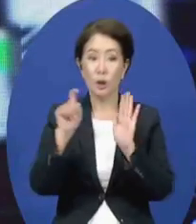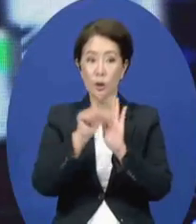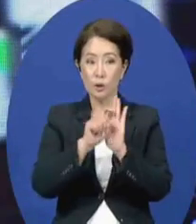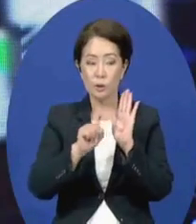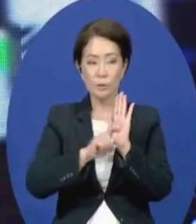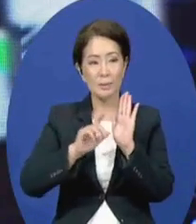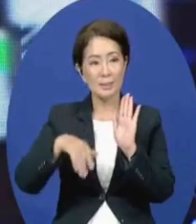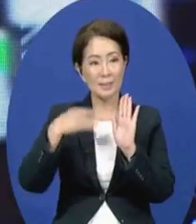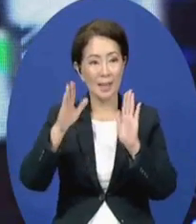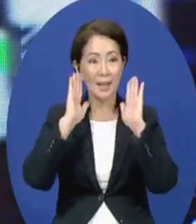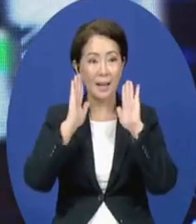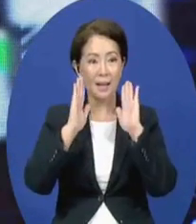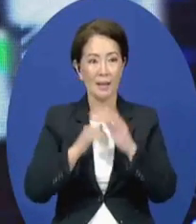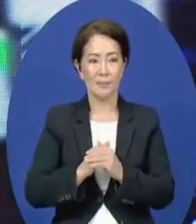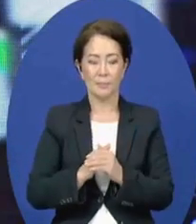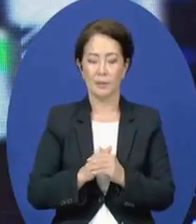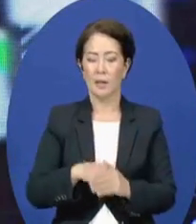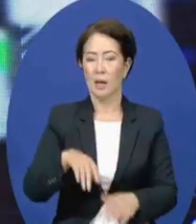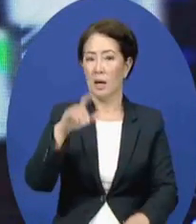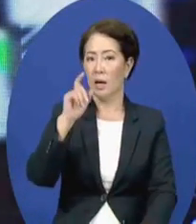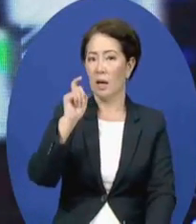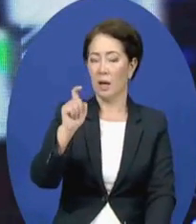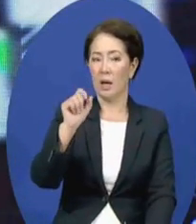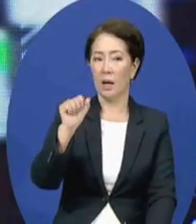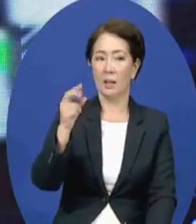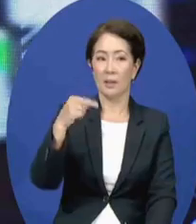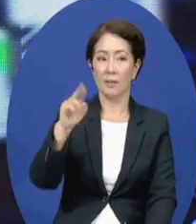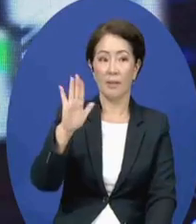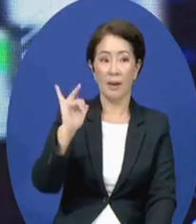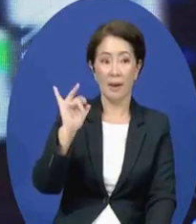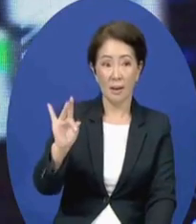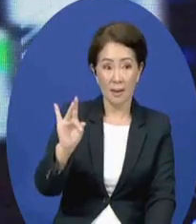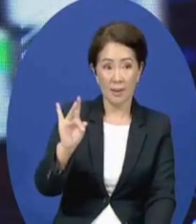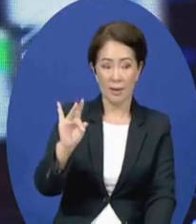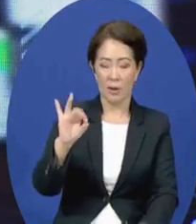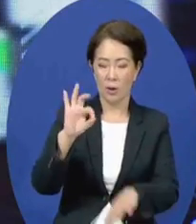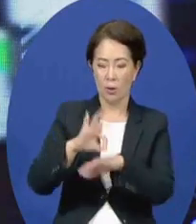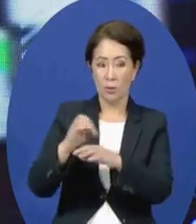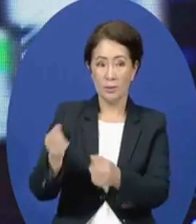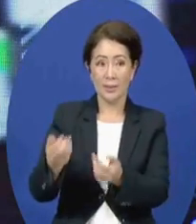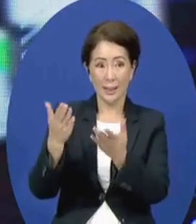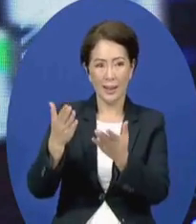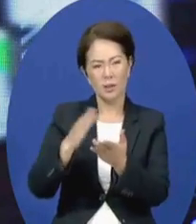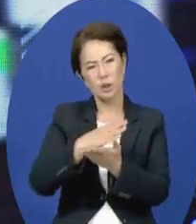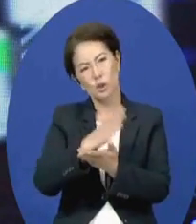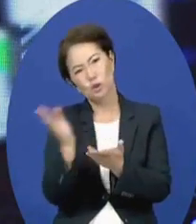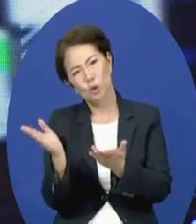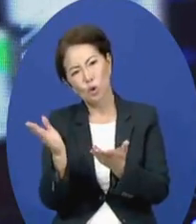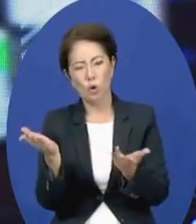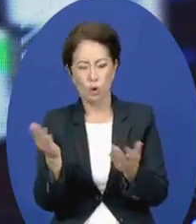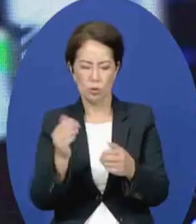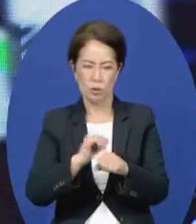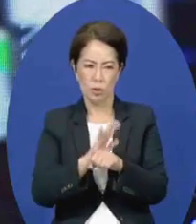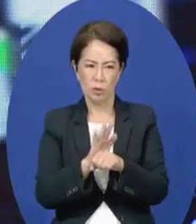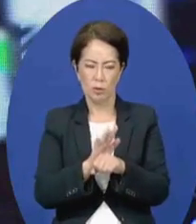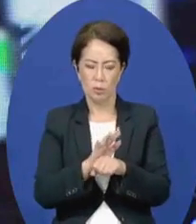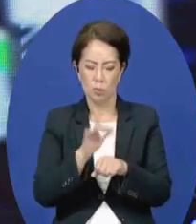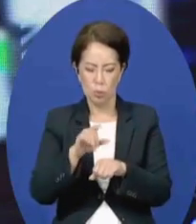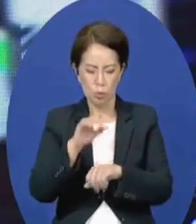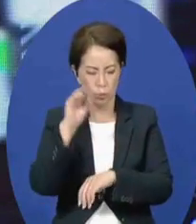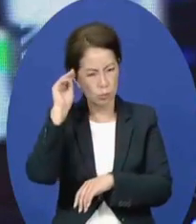Хөтөлбөрийн дараагийн хэсэгт анхаарлаа хандуулна. Халдварын тохиолдол манай улсад анх бүртгэгдснээс хойш хүүхдүүд хичээлдээ алдаг оног явсан. Тэдний